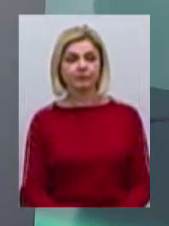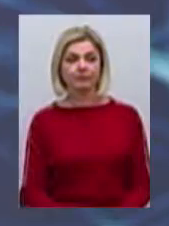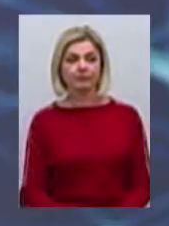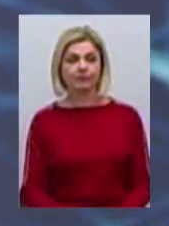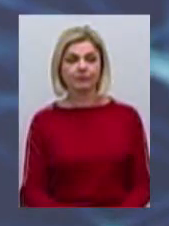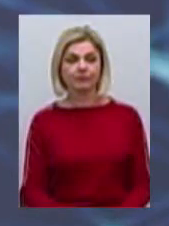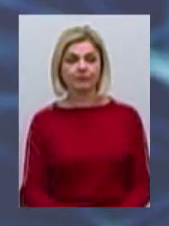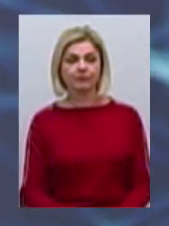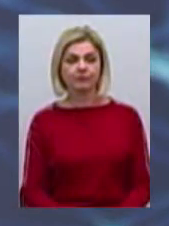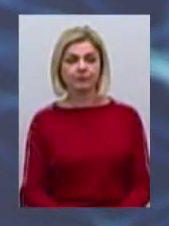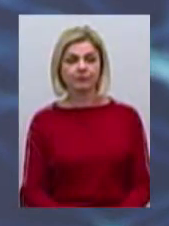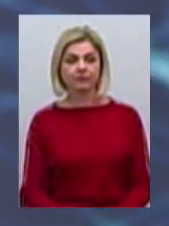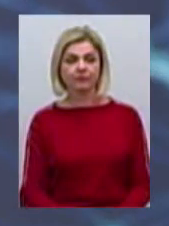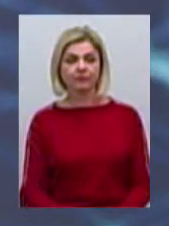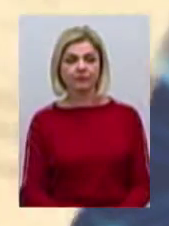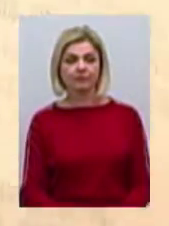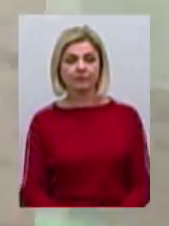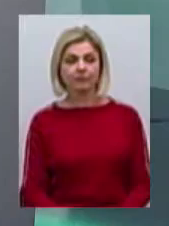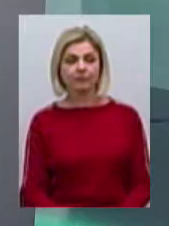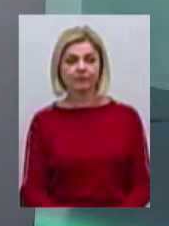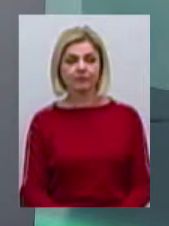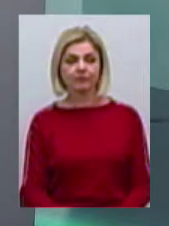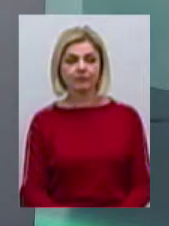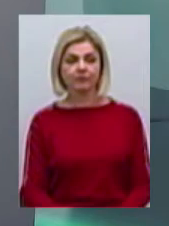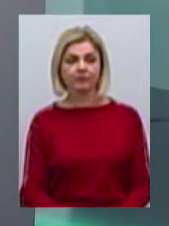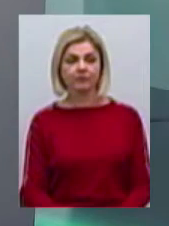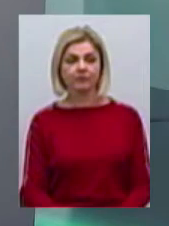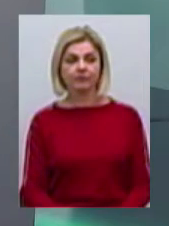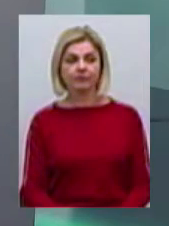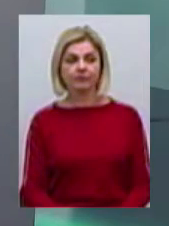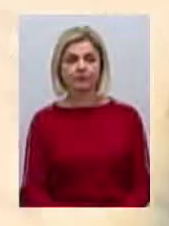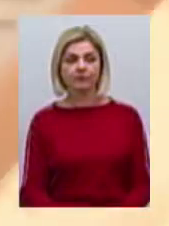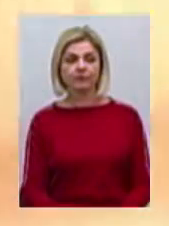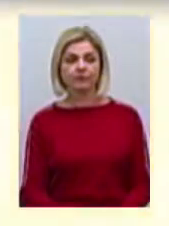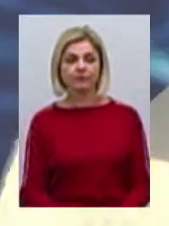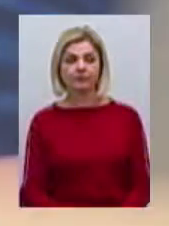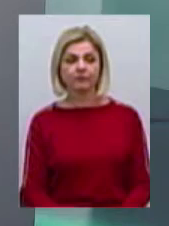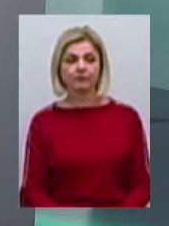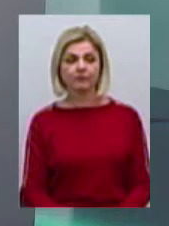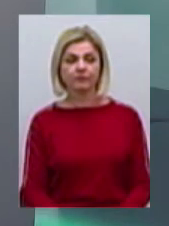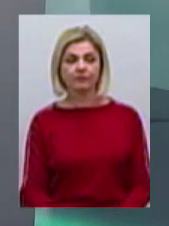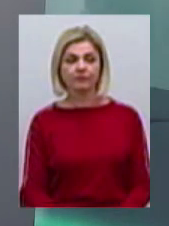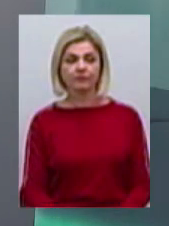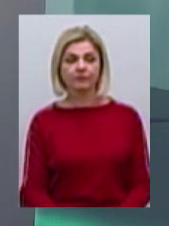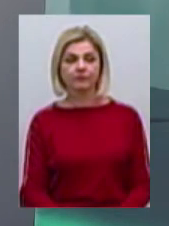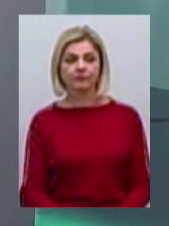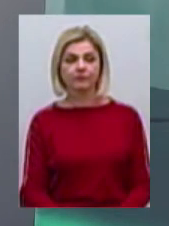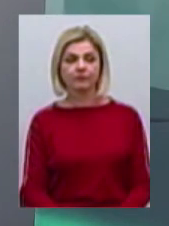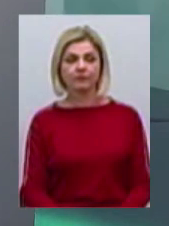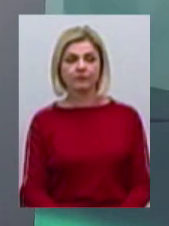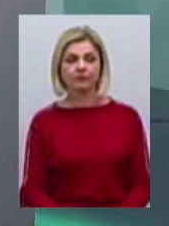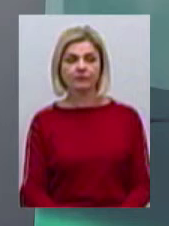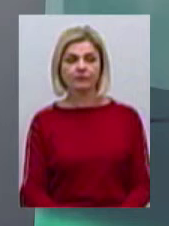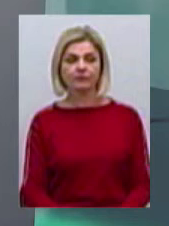Я не знаю, знов-таки видно чи не видно. Трошки видно. О, так, давайте показати, трошки будемо видно. Швидше так. Стрибати, у нас тут і,